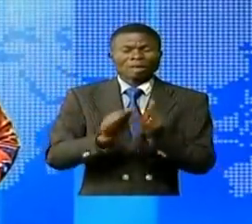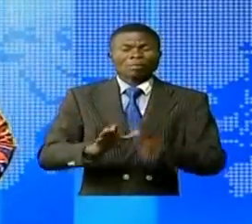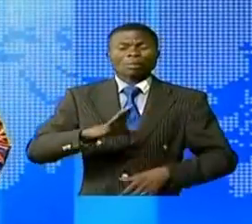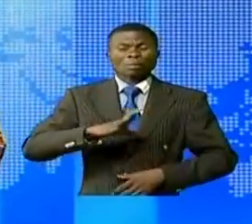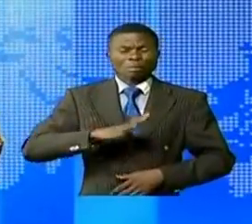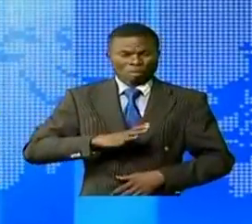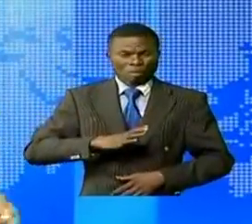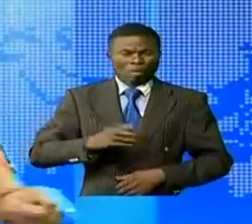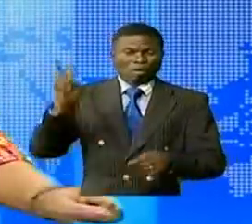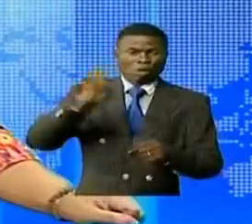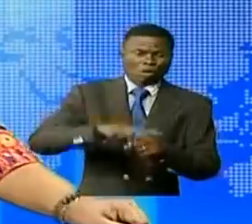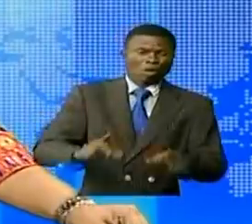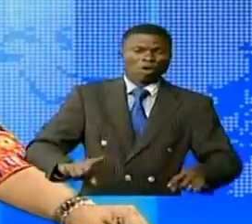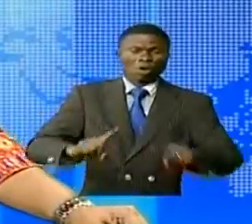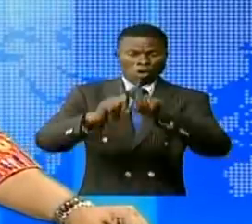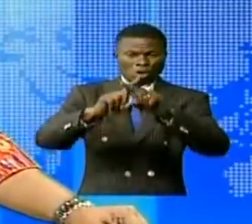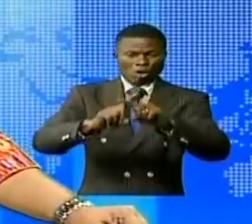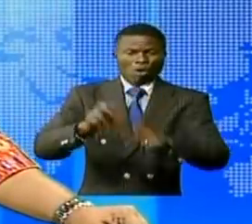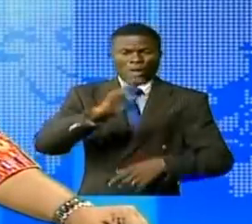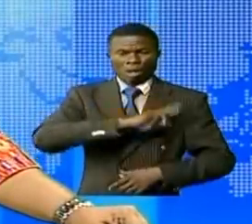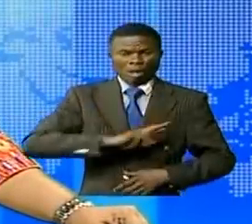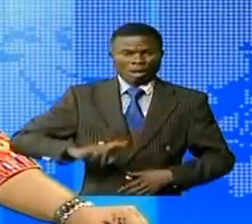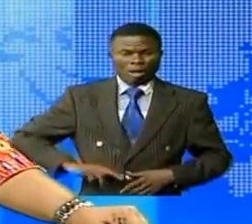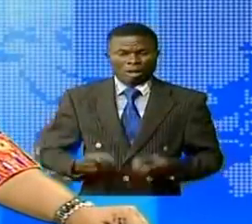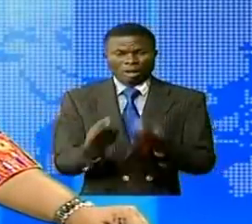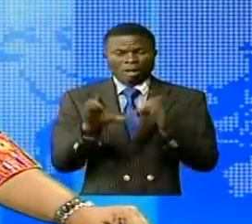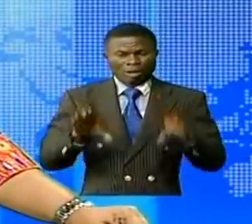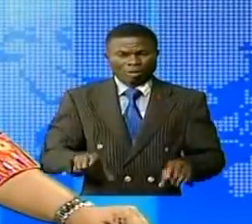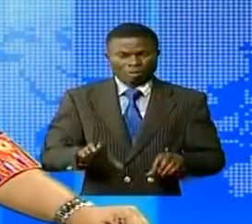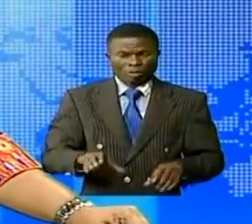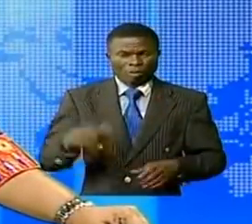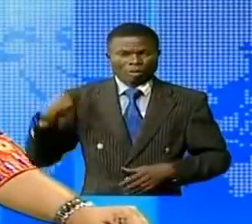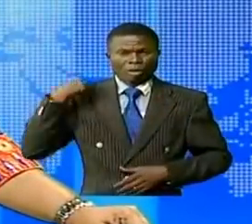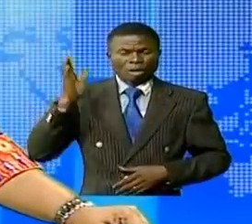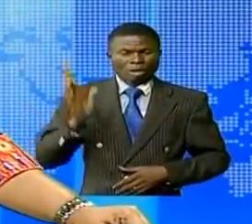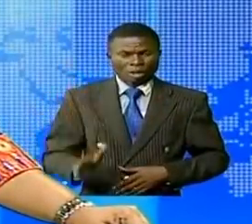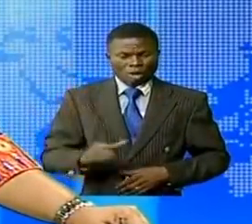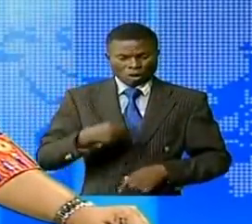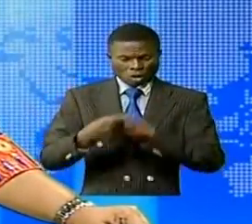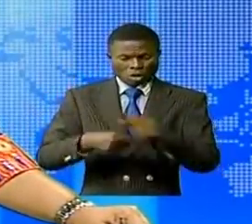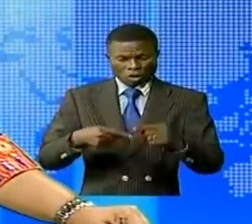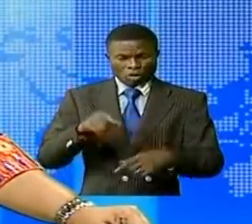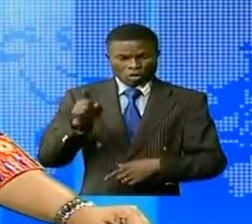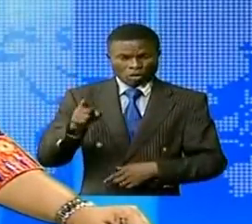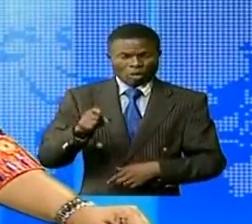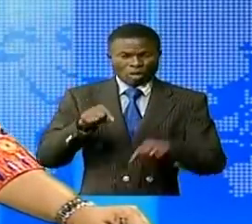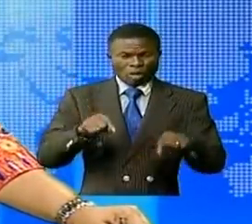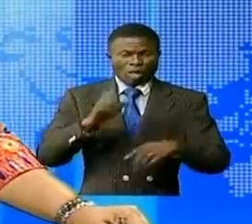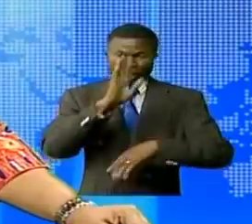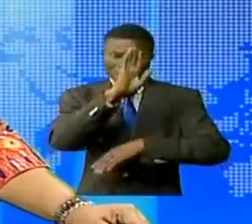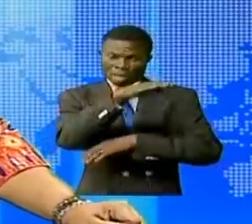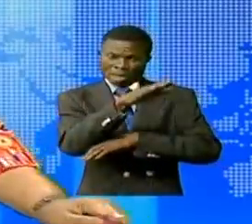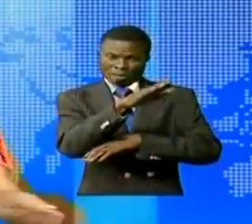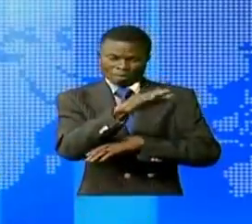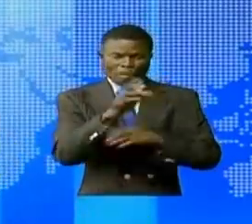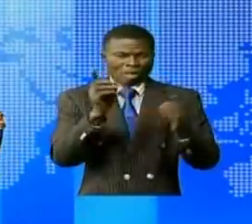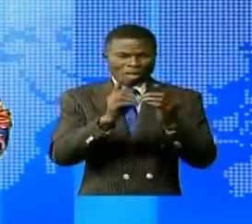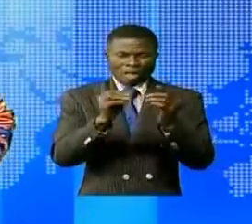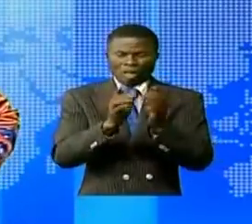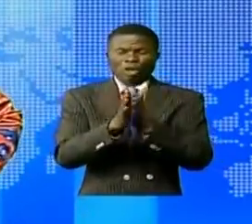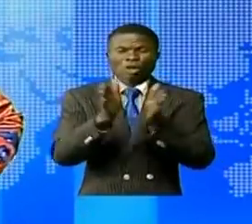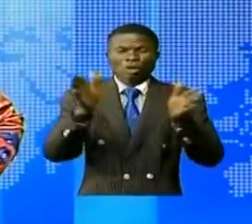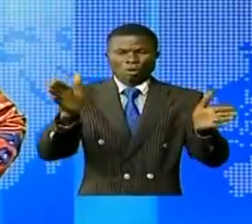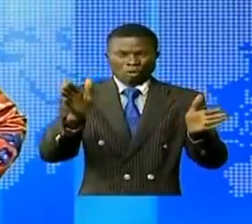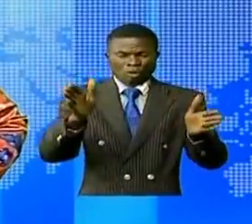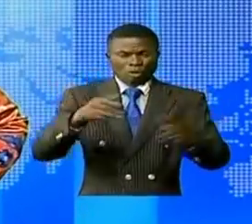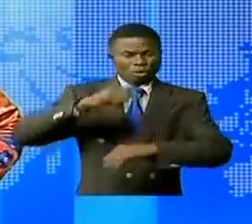victimes de conflits en République démocratique du Congo. Le gouvernement a lancé à Tshikapa cet avant-midi les consultations populaires sur